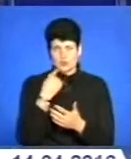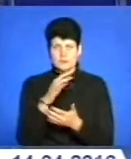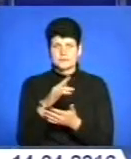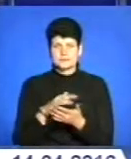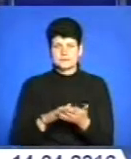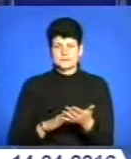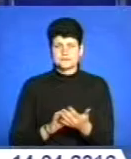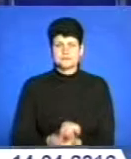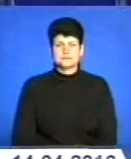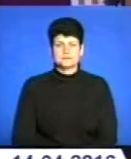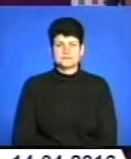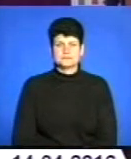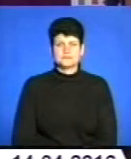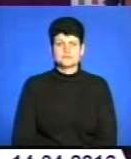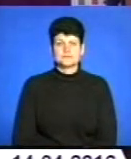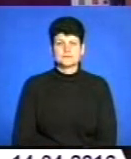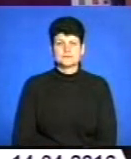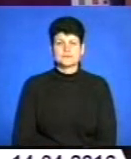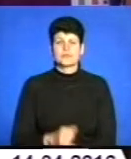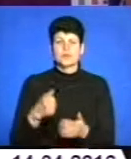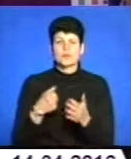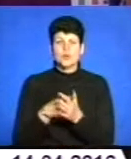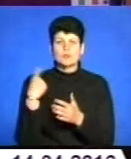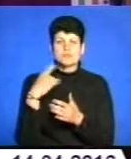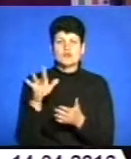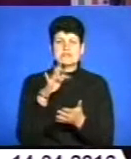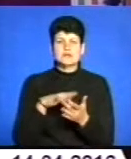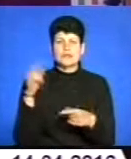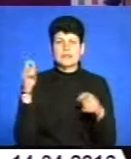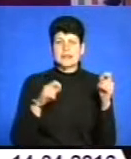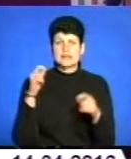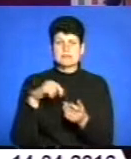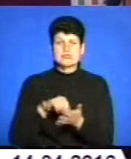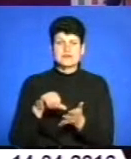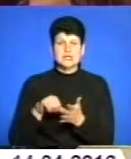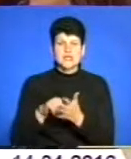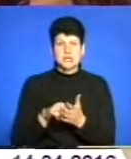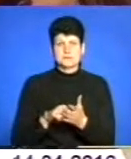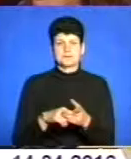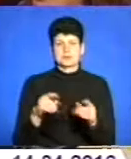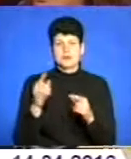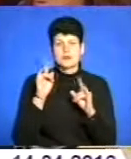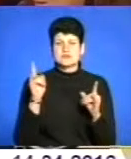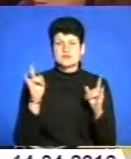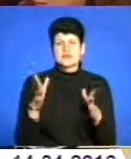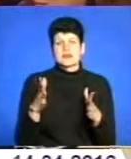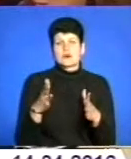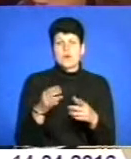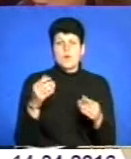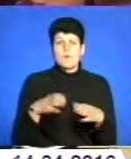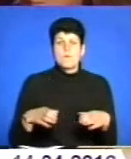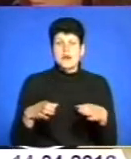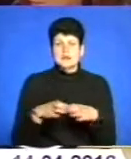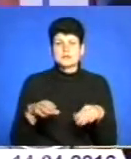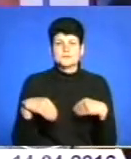сюжеті Любові Гадомської. До обласного центру з'їхалися представники солідних фінансових компаній, які надають грантові